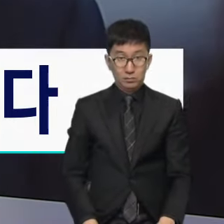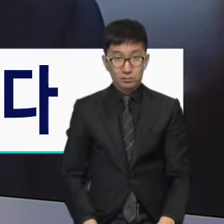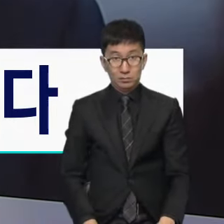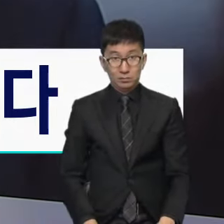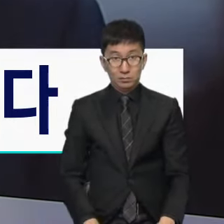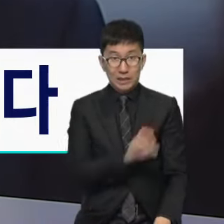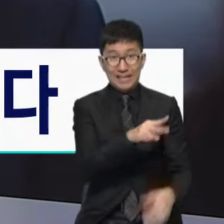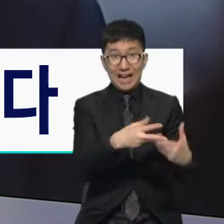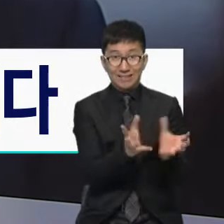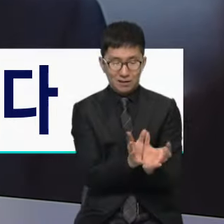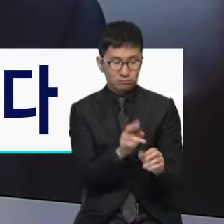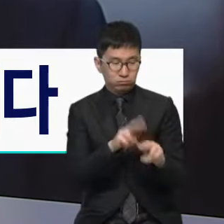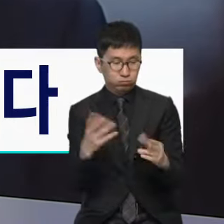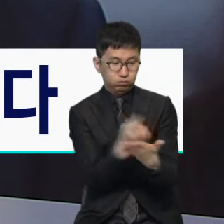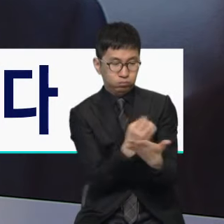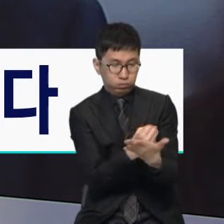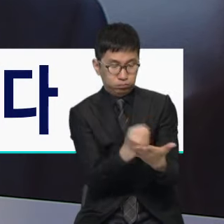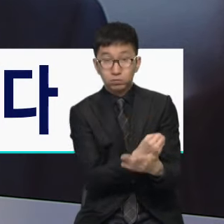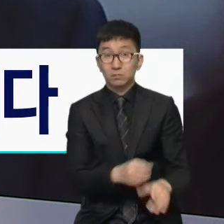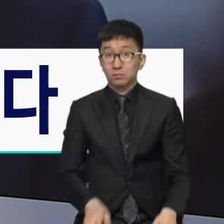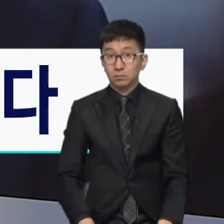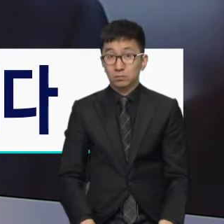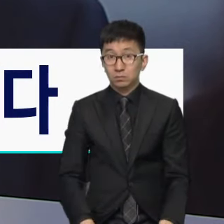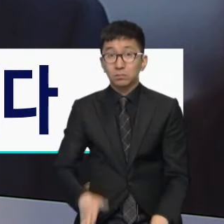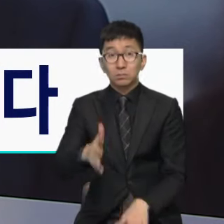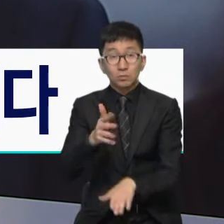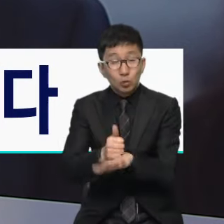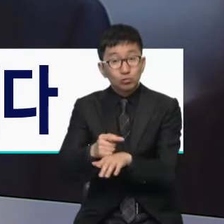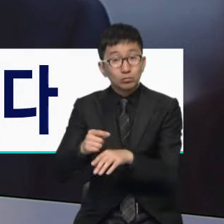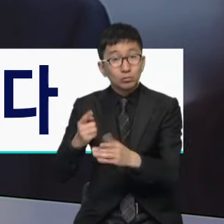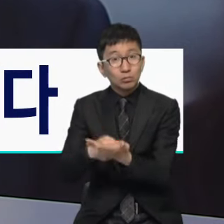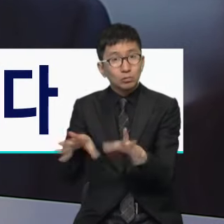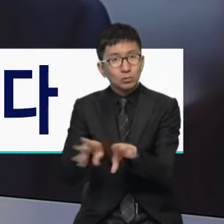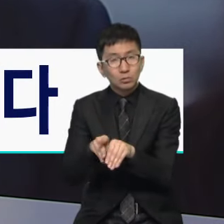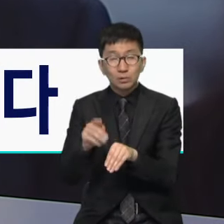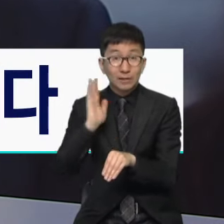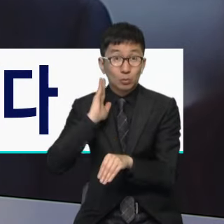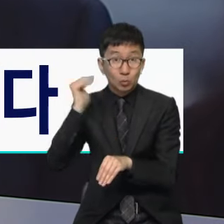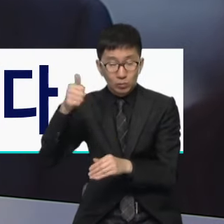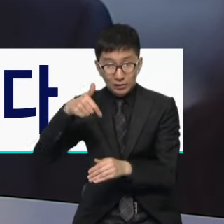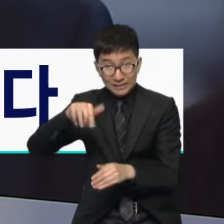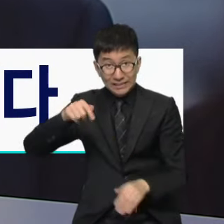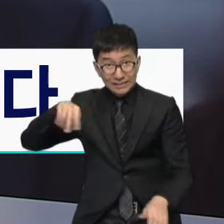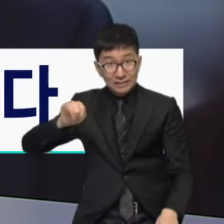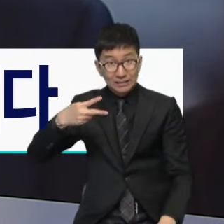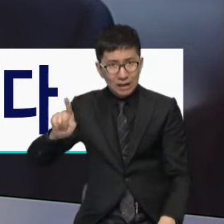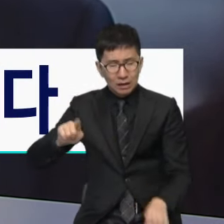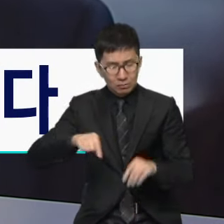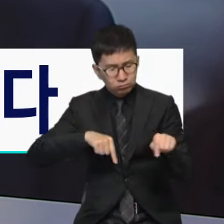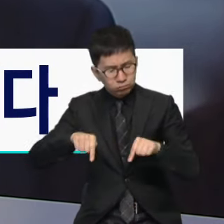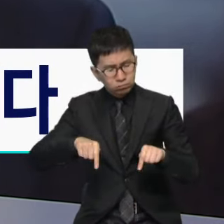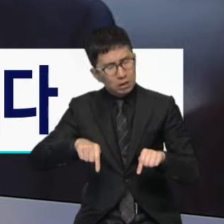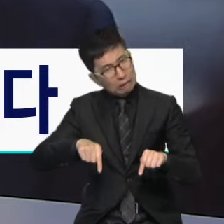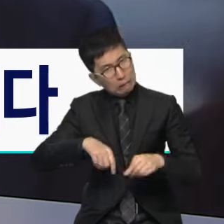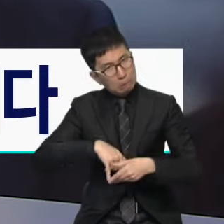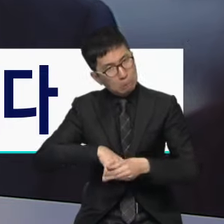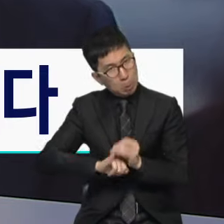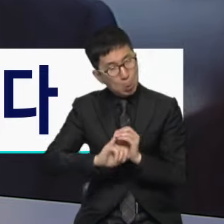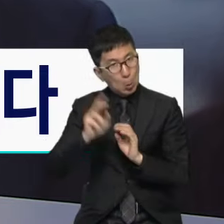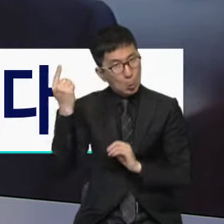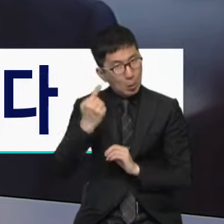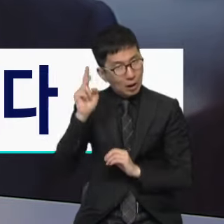건데 기시다 총리가 앞으로 정부 운영에 큰 타격을 받게 됐다는 평가가 나옵니다. 도쿄 박상진 특파원의 보도입니다.